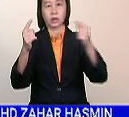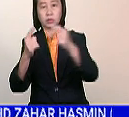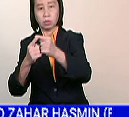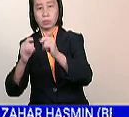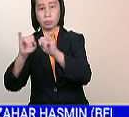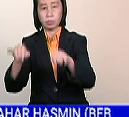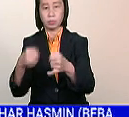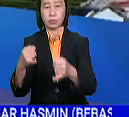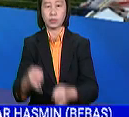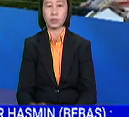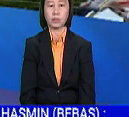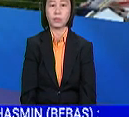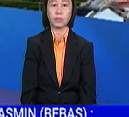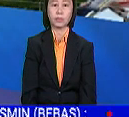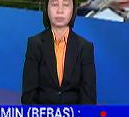jumaat